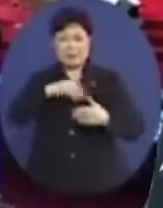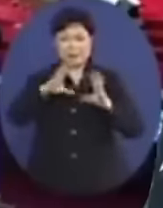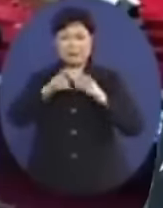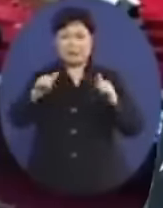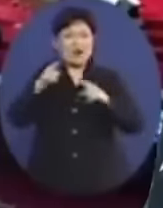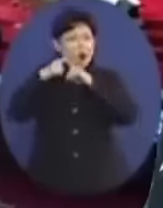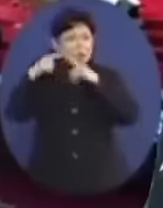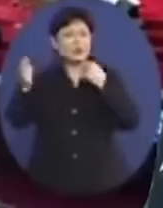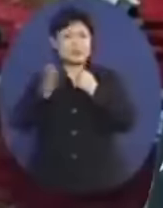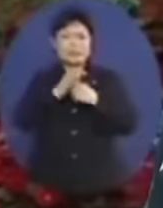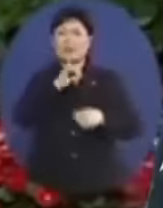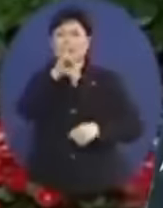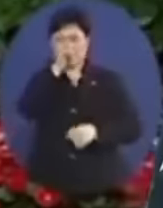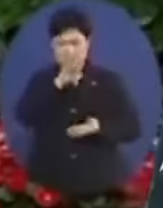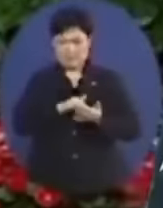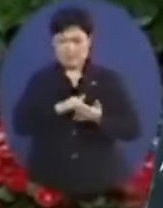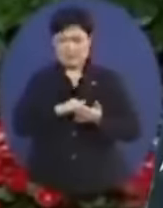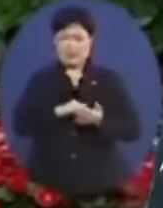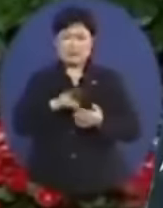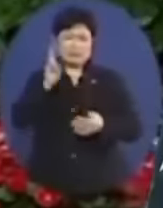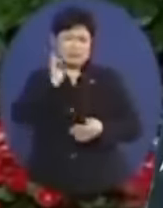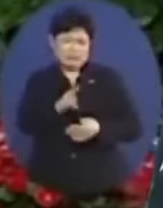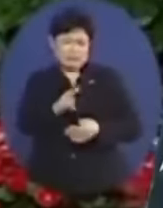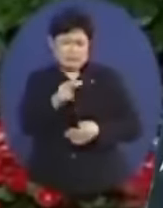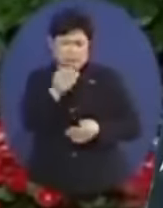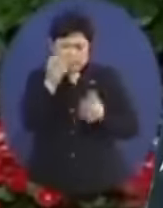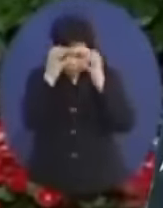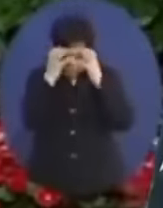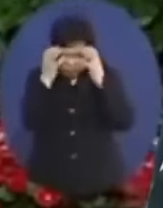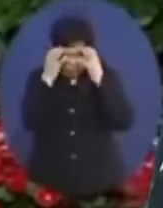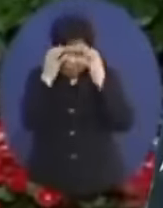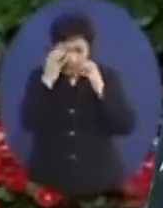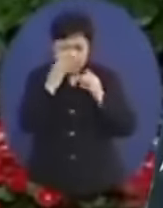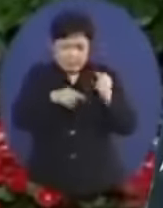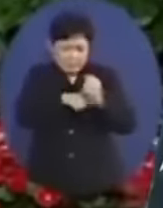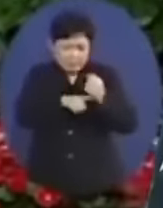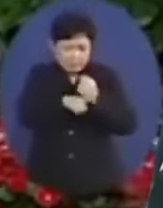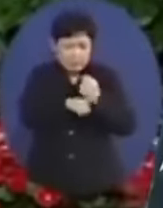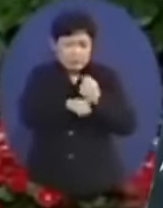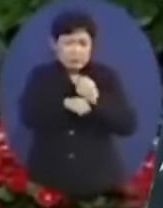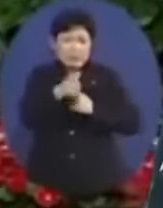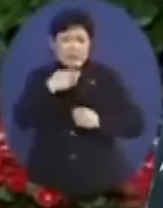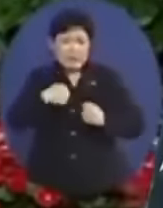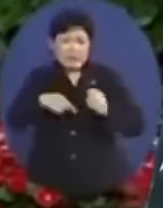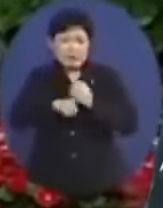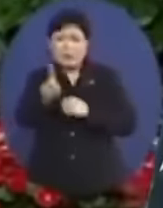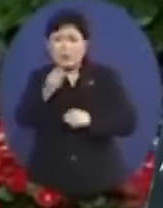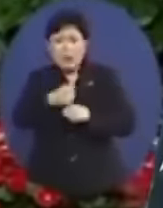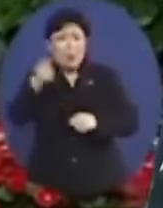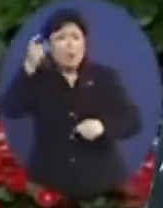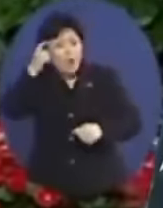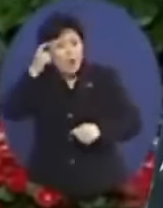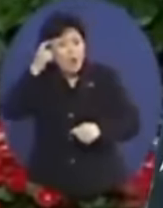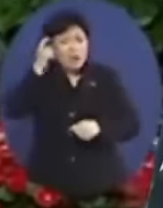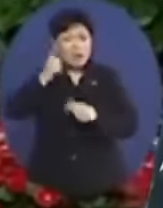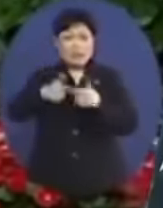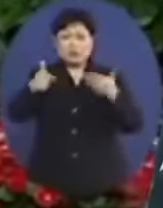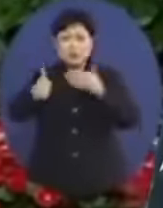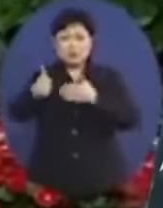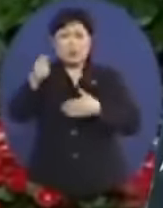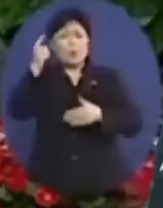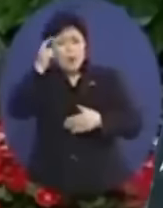하였으니 그가 욕과 신을 하고 끌려갔는데 그 세례 중에는 왜 예수님이을